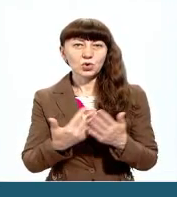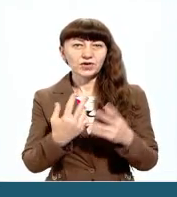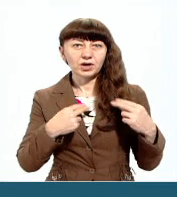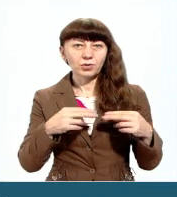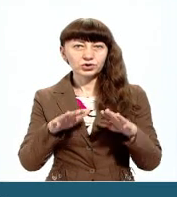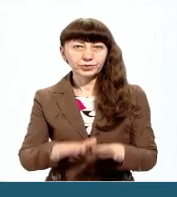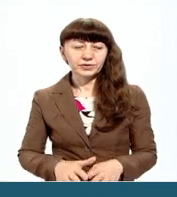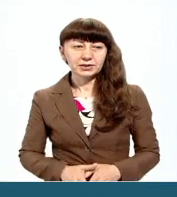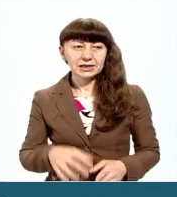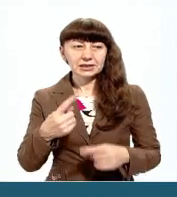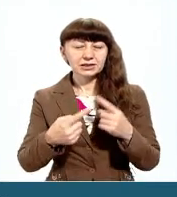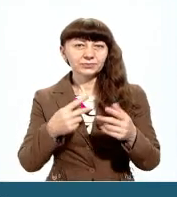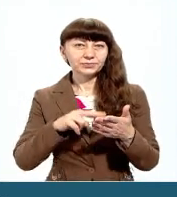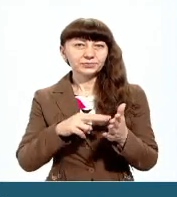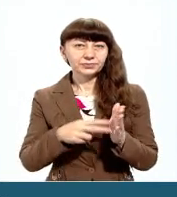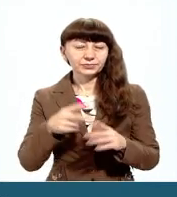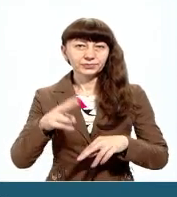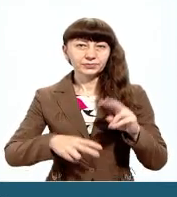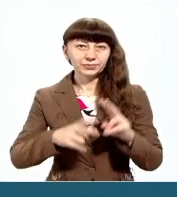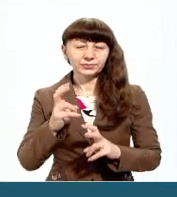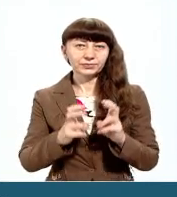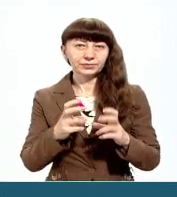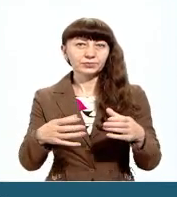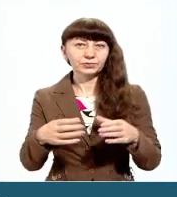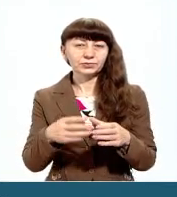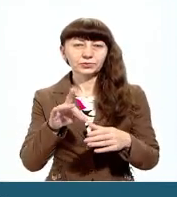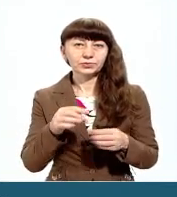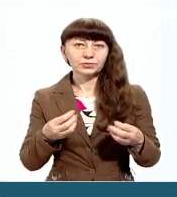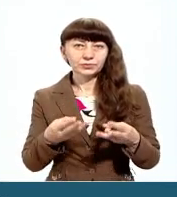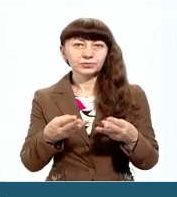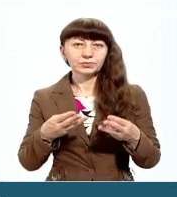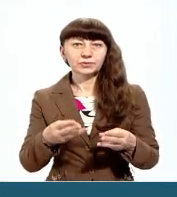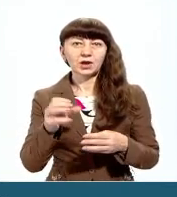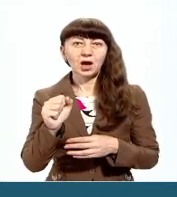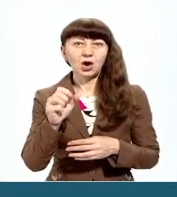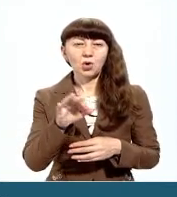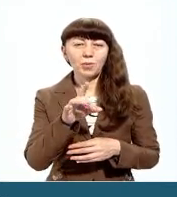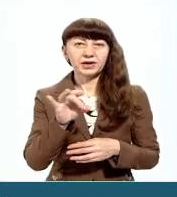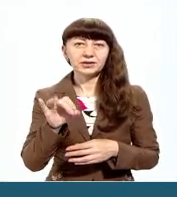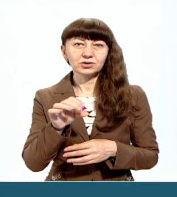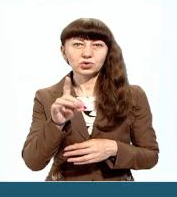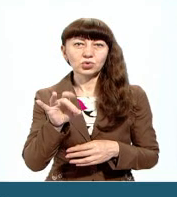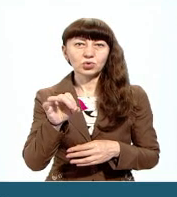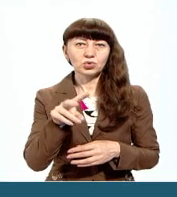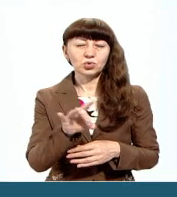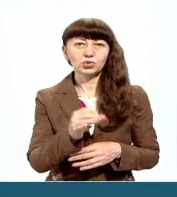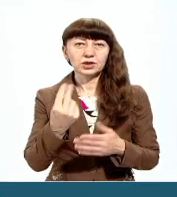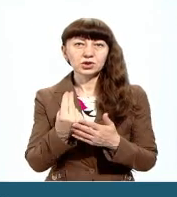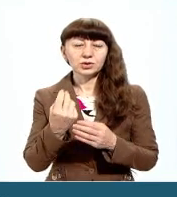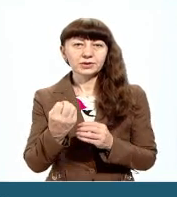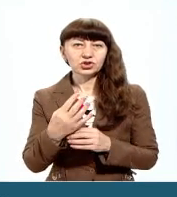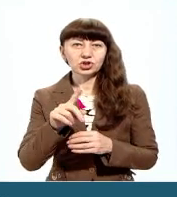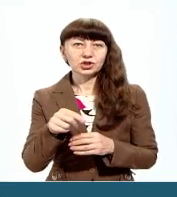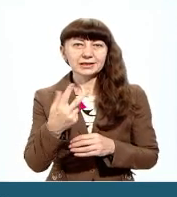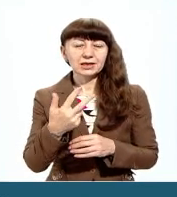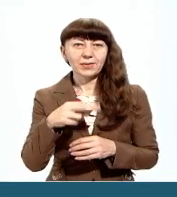мест. Следующий проект – это строительство производственного комплекса кондитерской столицы АО «Баян Сулу» с привлечением инвестиций на сумму 14,3